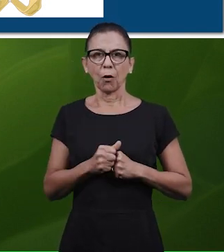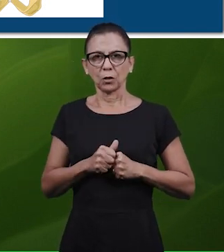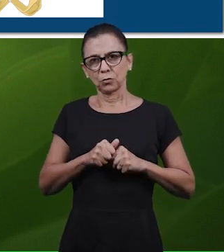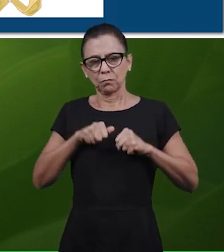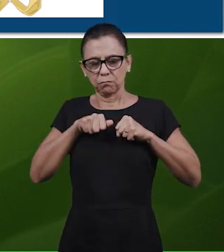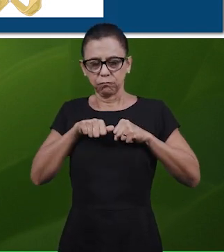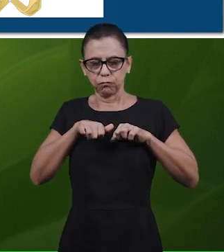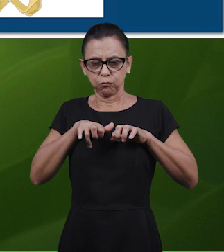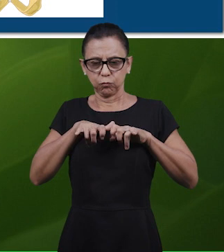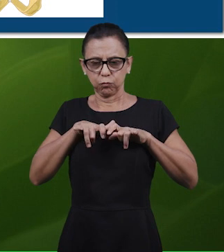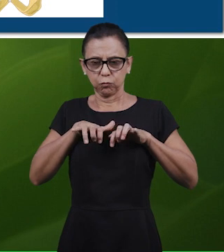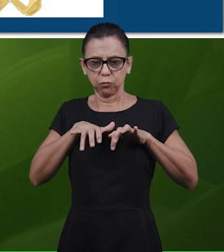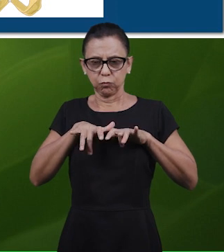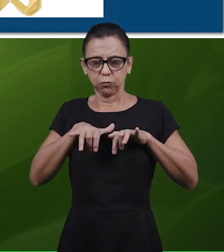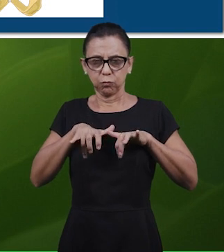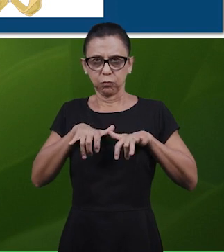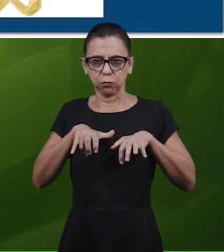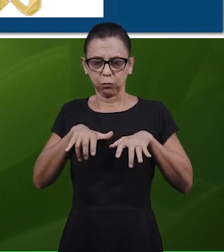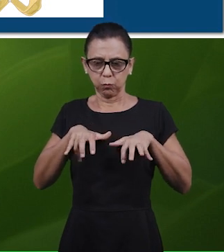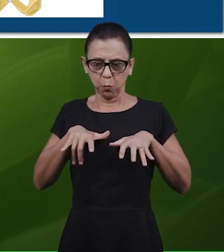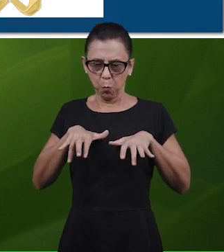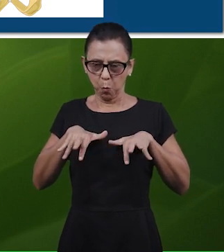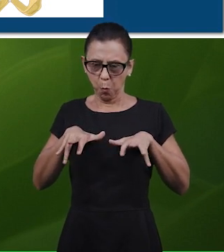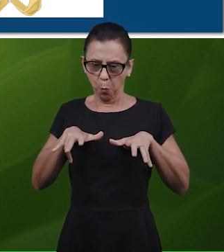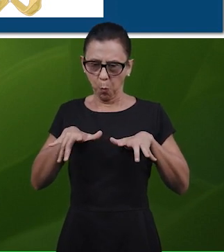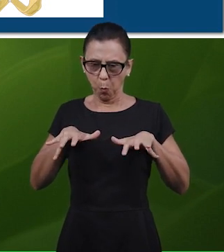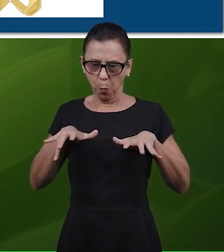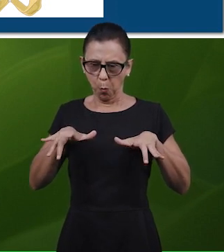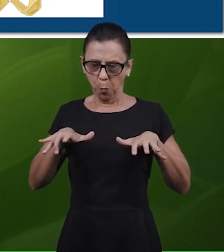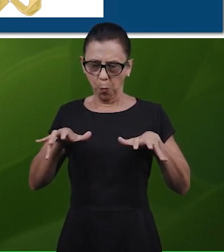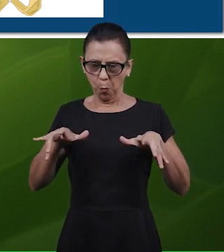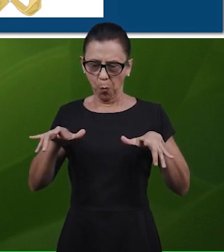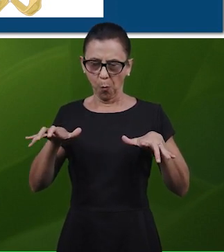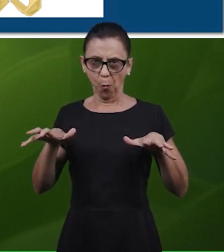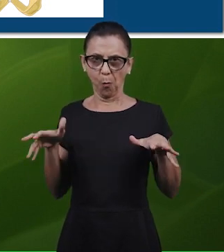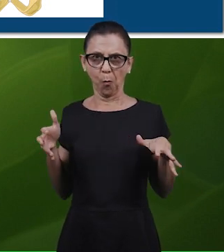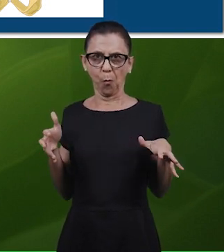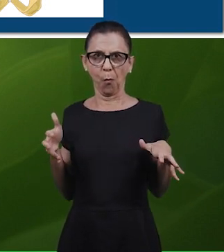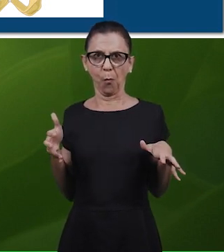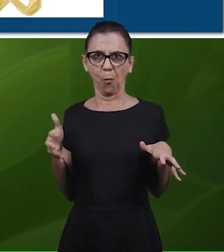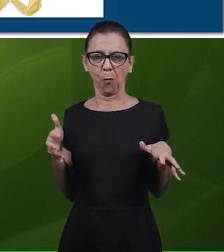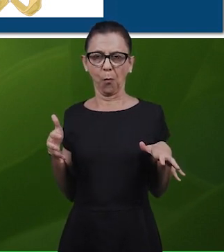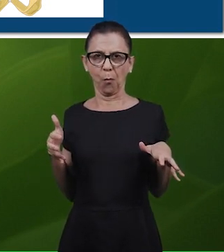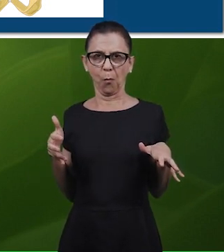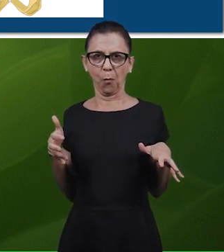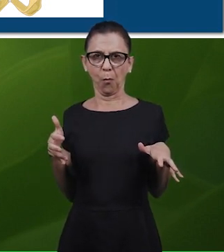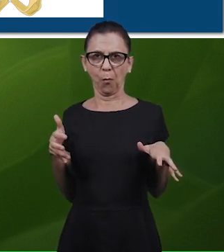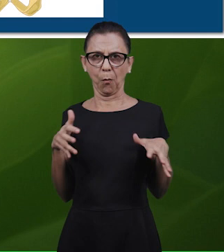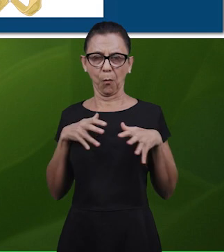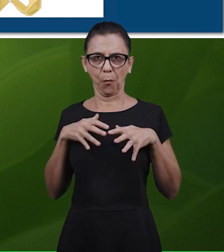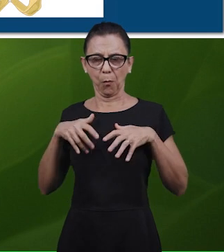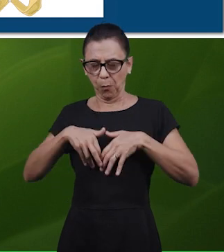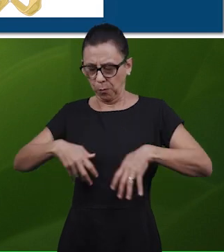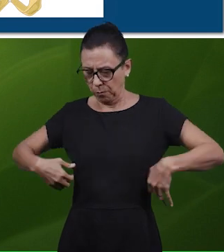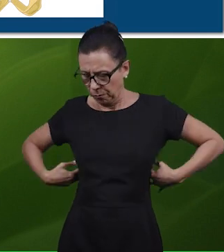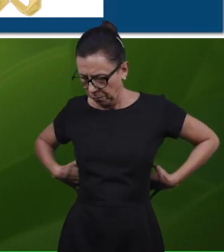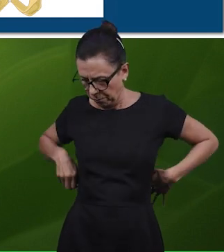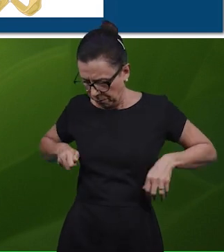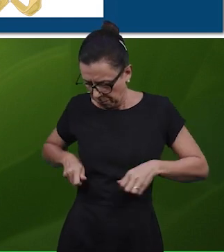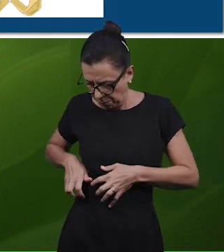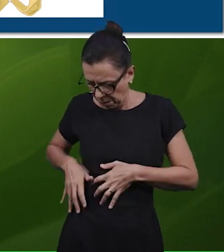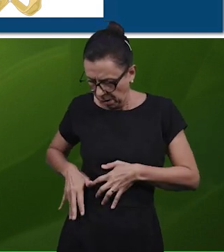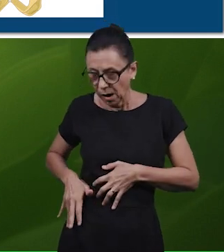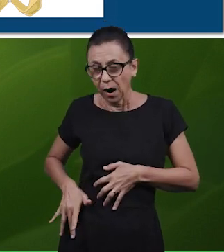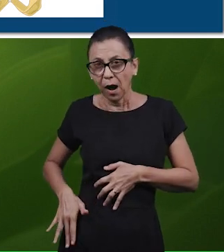cette région, il y a les vertèbres qui partent, les racines nerveuses qui sortent,